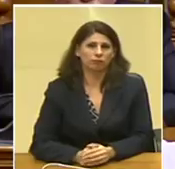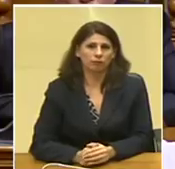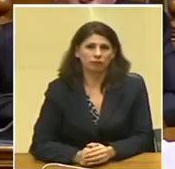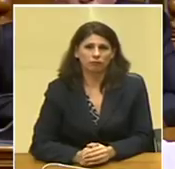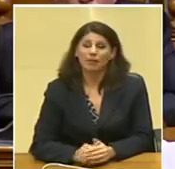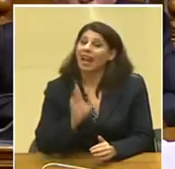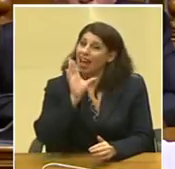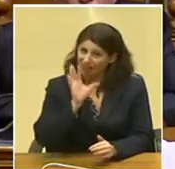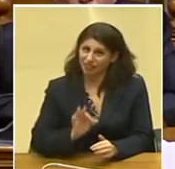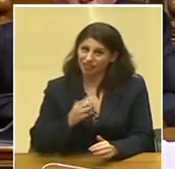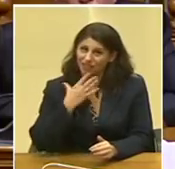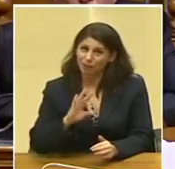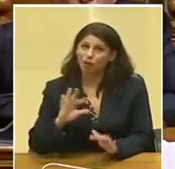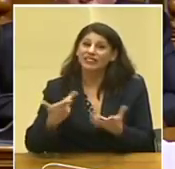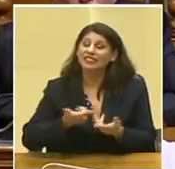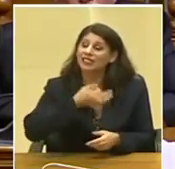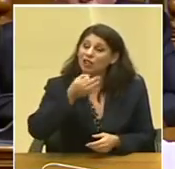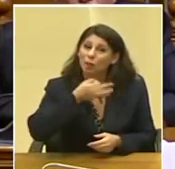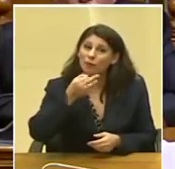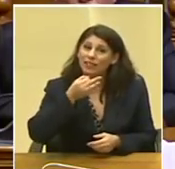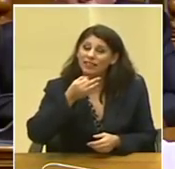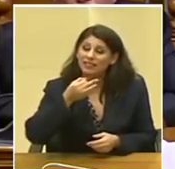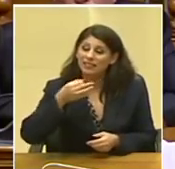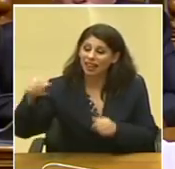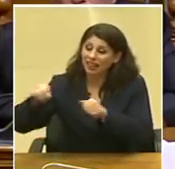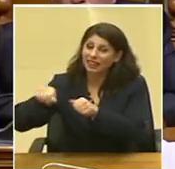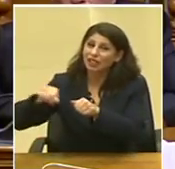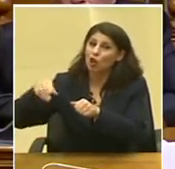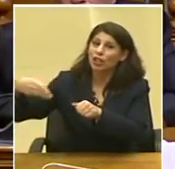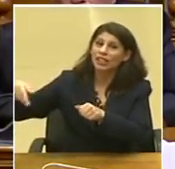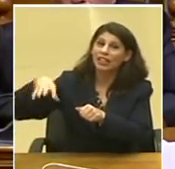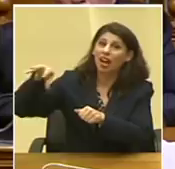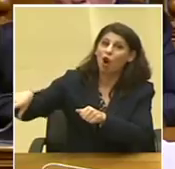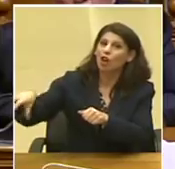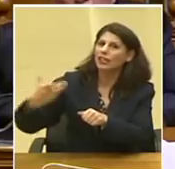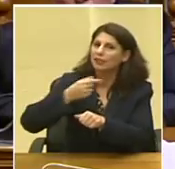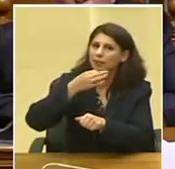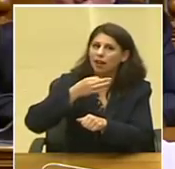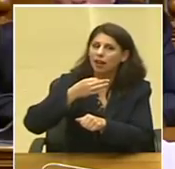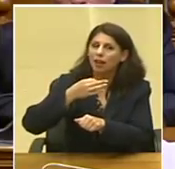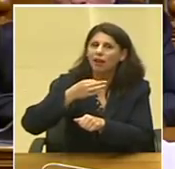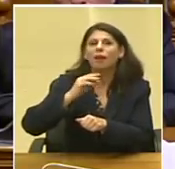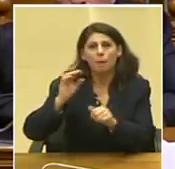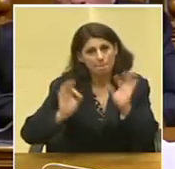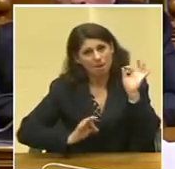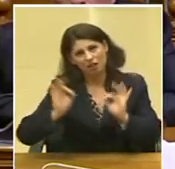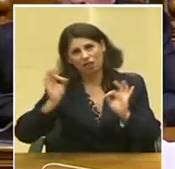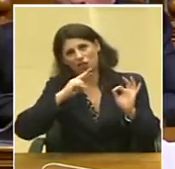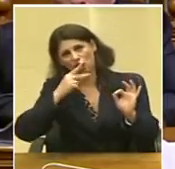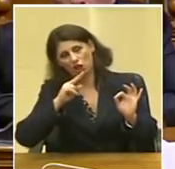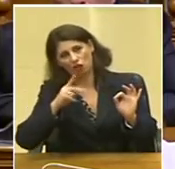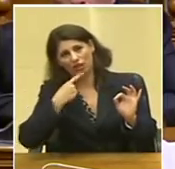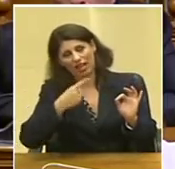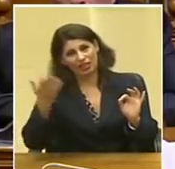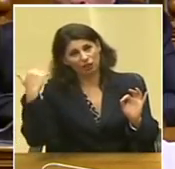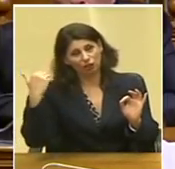Αλήθεια λοιπόν. Άρα τι ομιλείται στη γειτονική γλώσσα, στη γειτονική χώρα? Ομιλείται η μακεδονική γλώσσα, έλεγε τότε ο